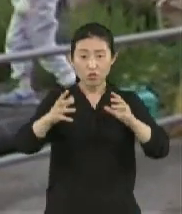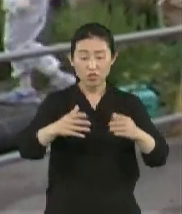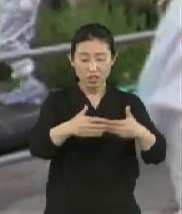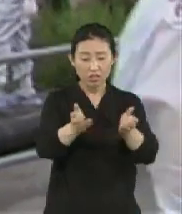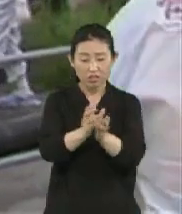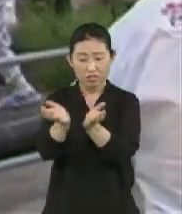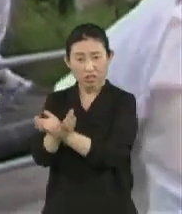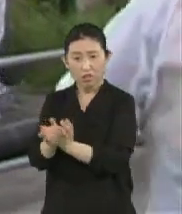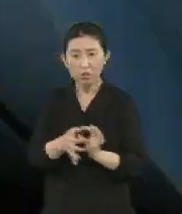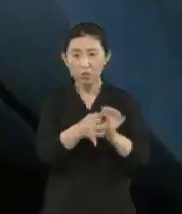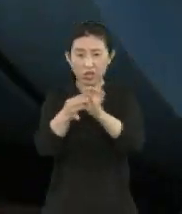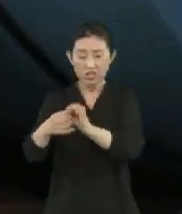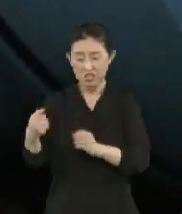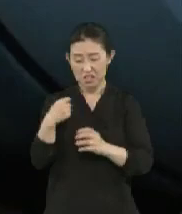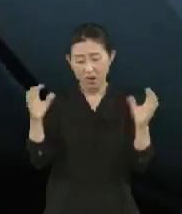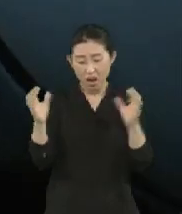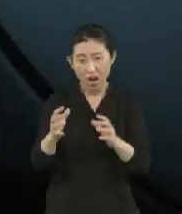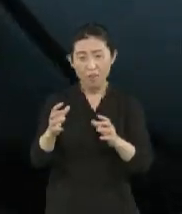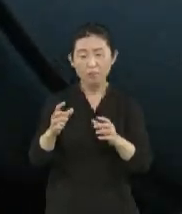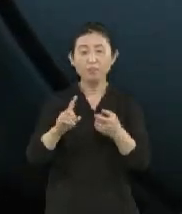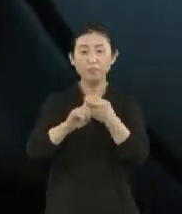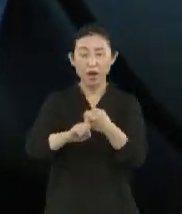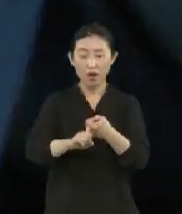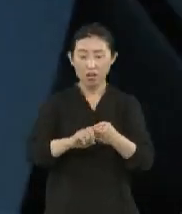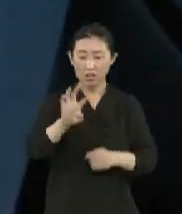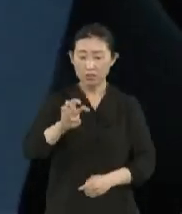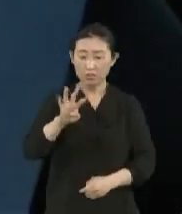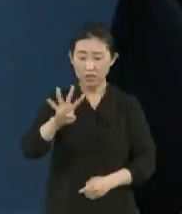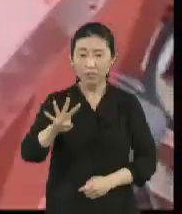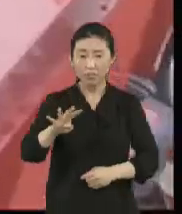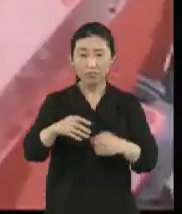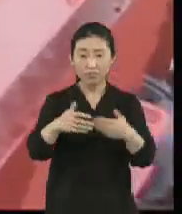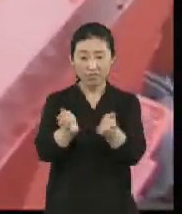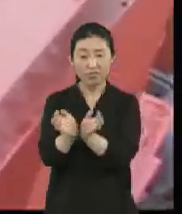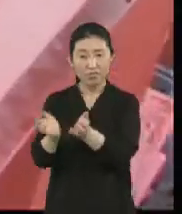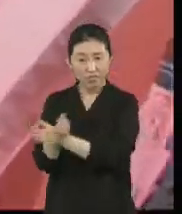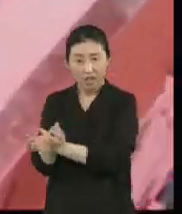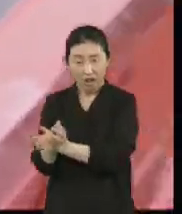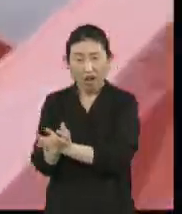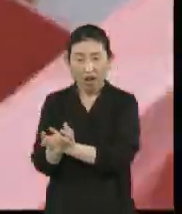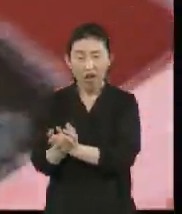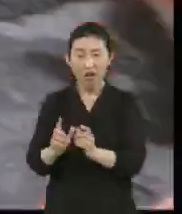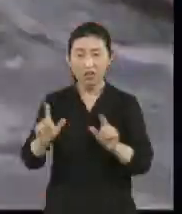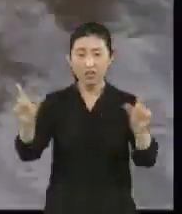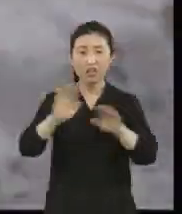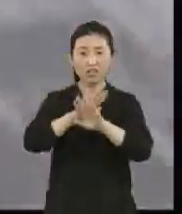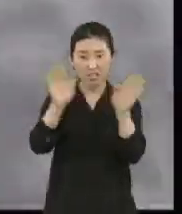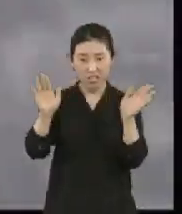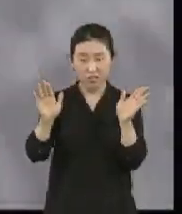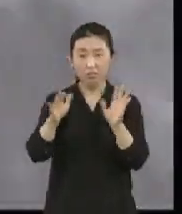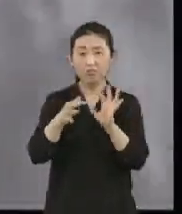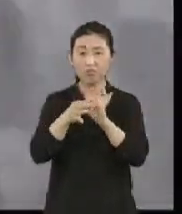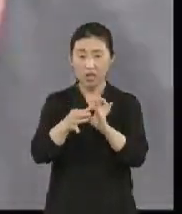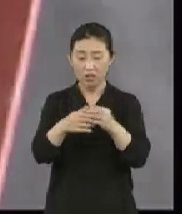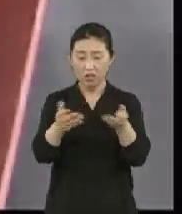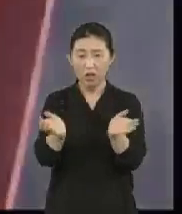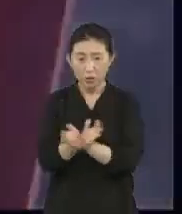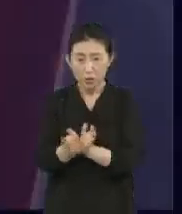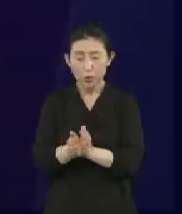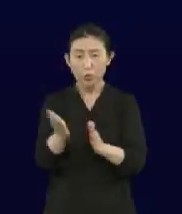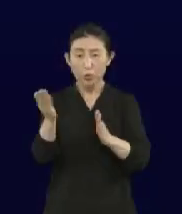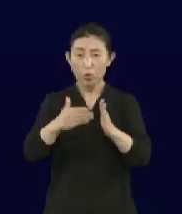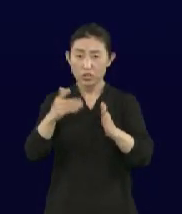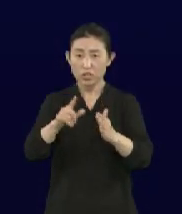통한 대응도 천명했습니다. 43개국이 모인 기후변화 국제기구로 본인이 공동의장인 언더투연합의 공식